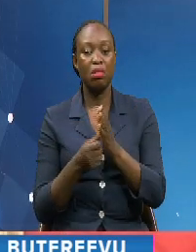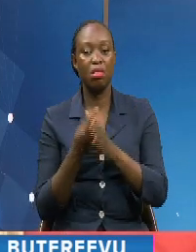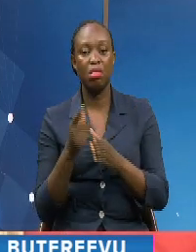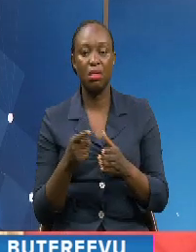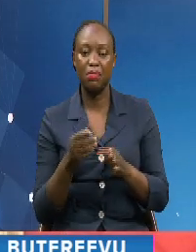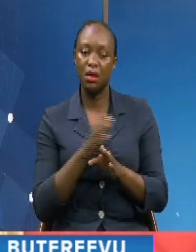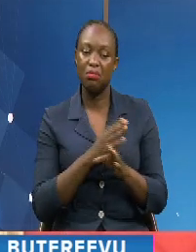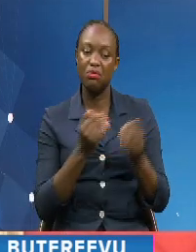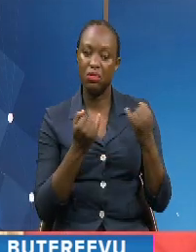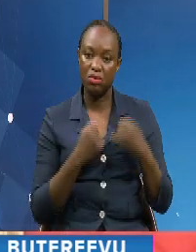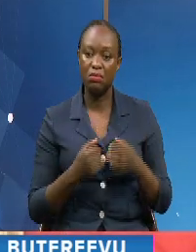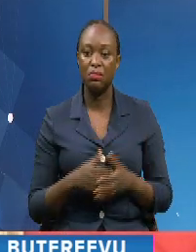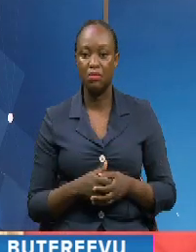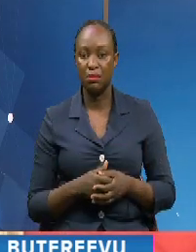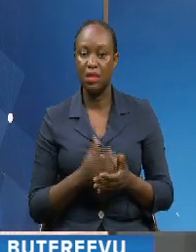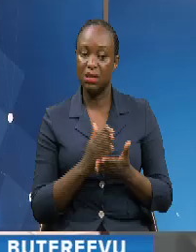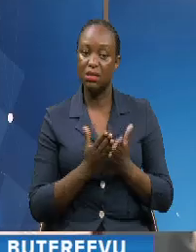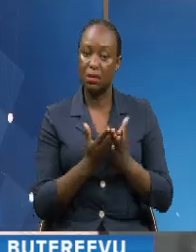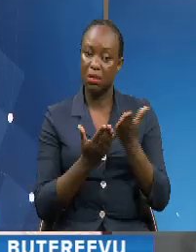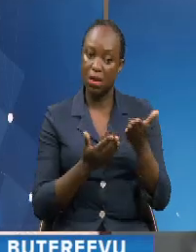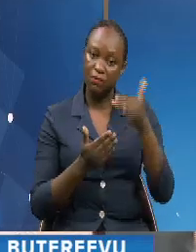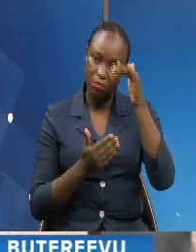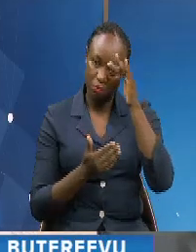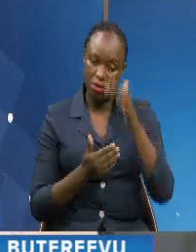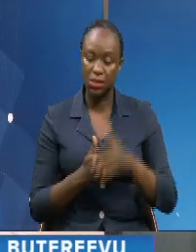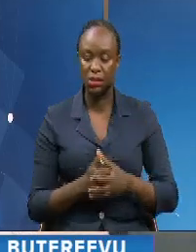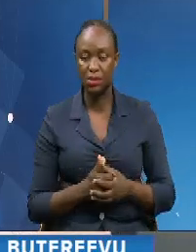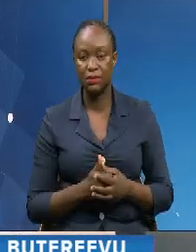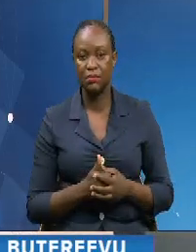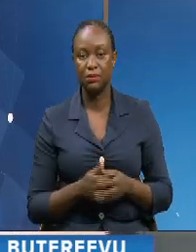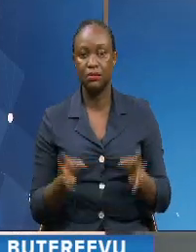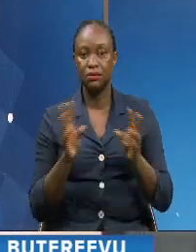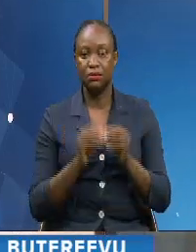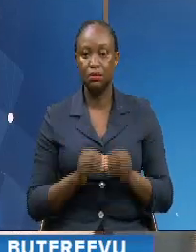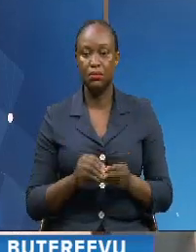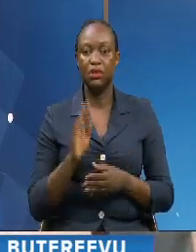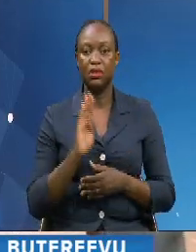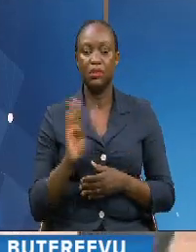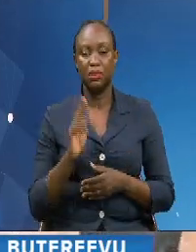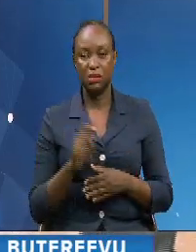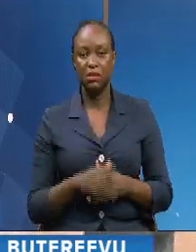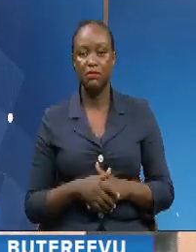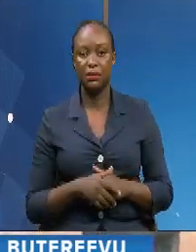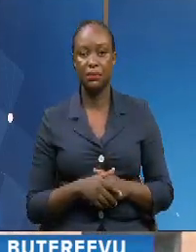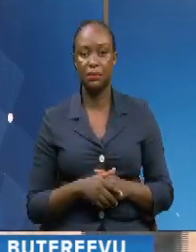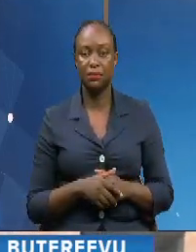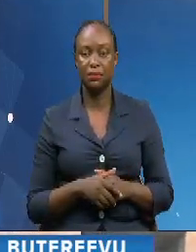they opened up cases at the police. Zubairi Duwalira, BBS Telefaina,